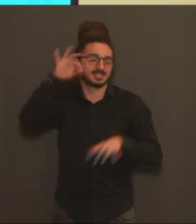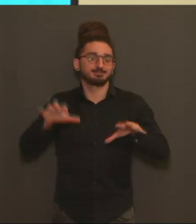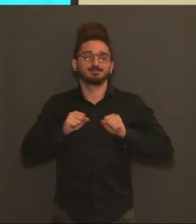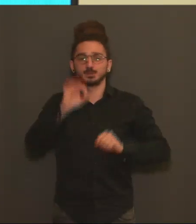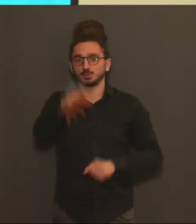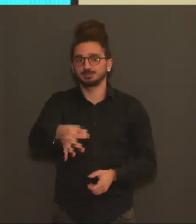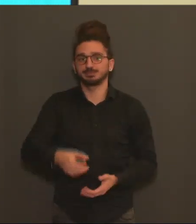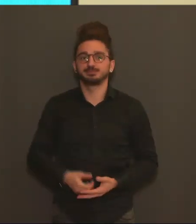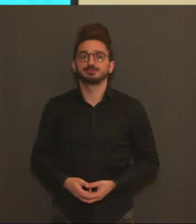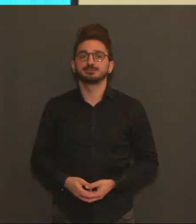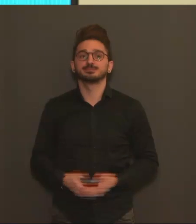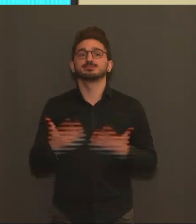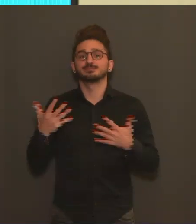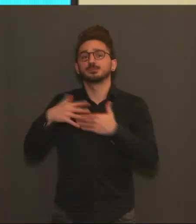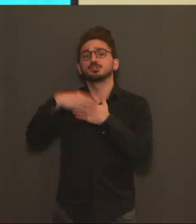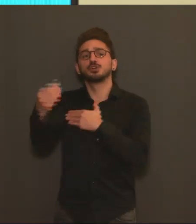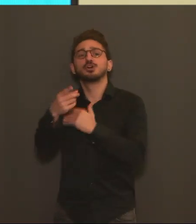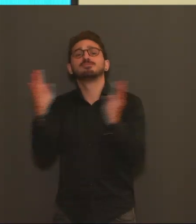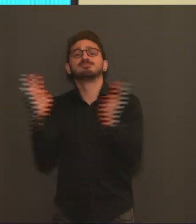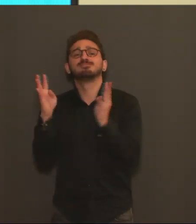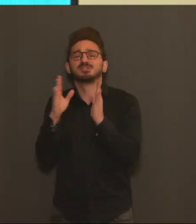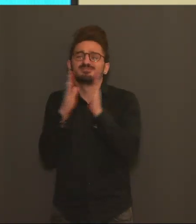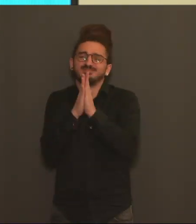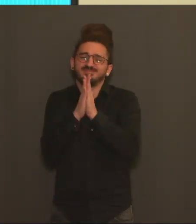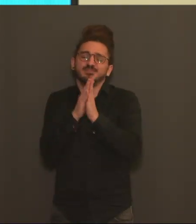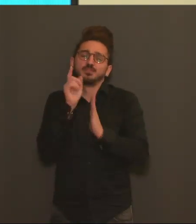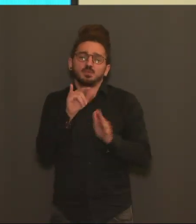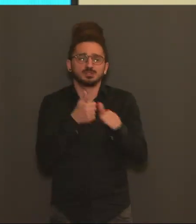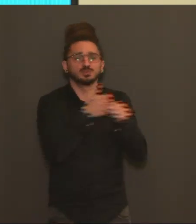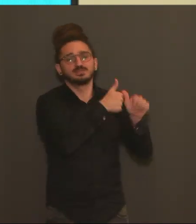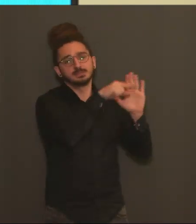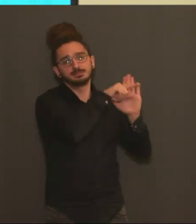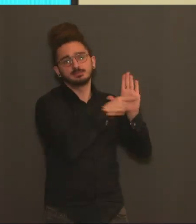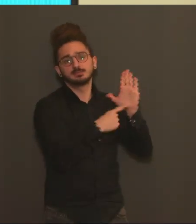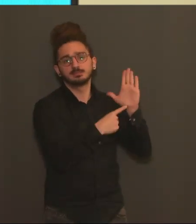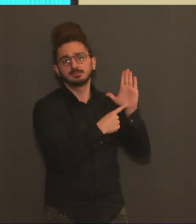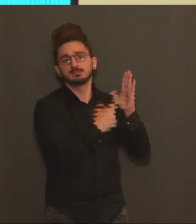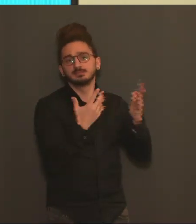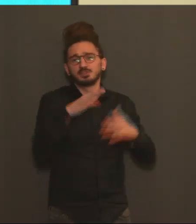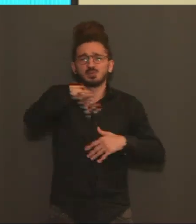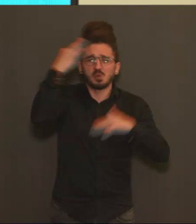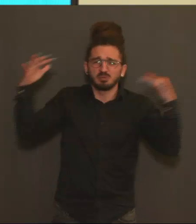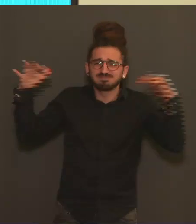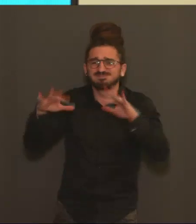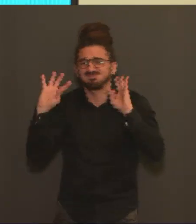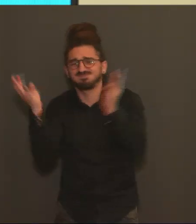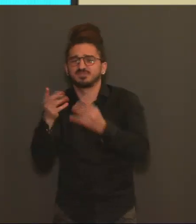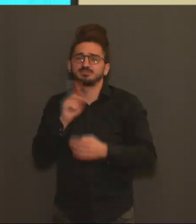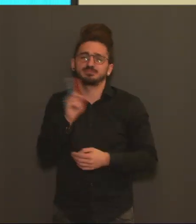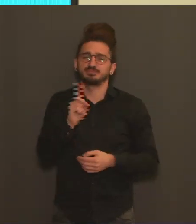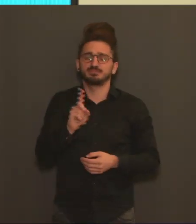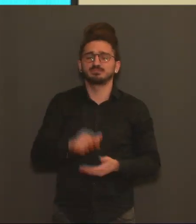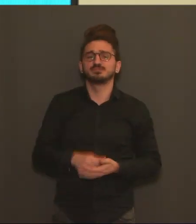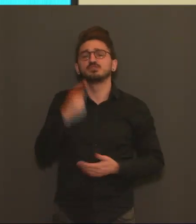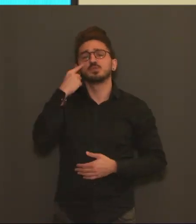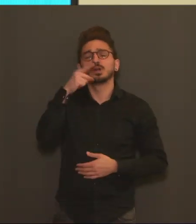l'intérieur, c'est-à-dire d'être en nombre restreint. Et nous allons voir si les mesures sont prises, qu'est-ce qu'un nombre restreint va vouloir dire à